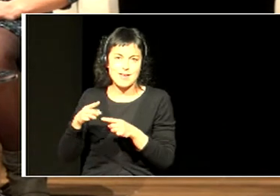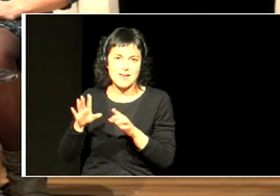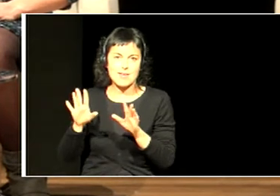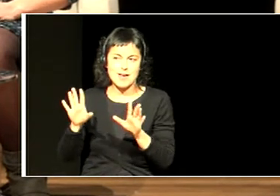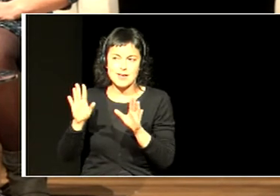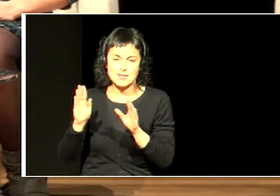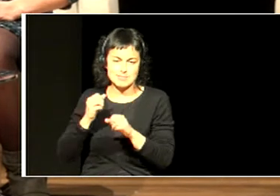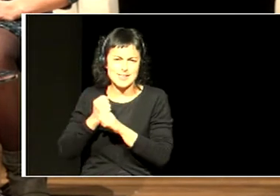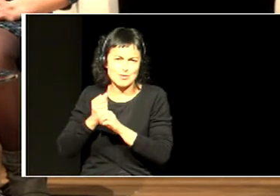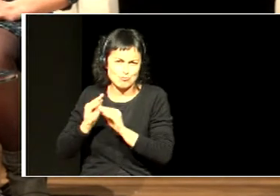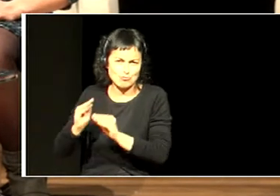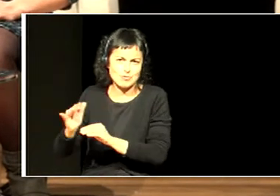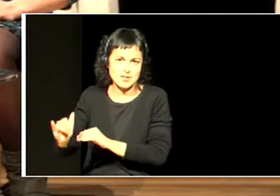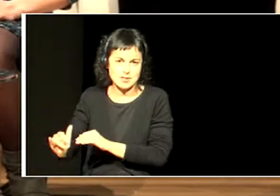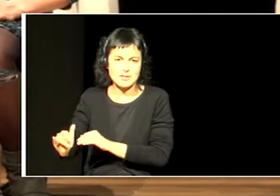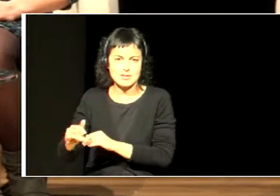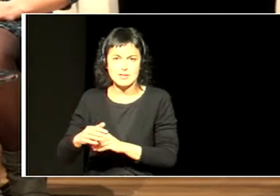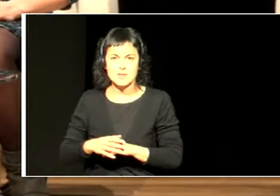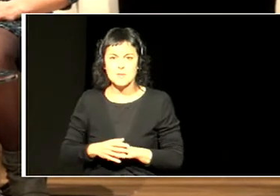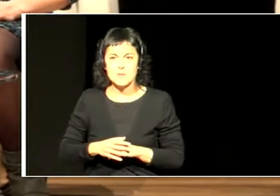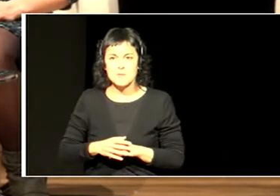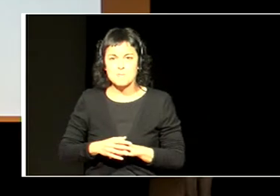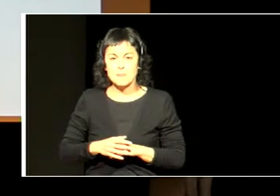daukatenarekin. Egia da gainera, familiak